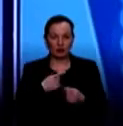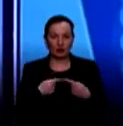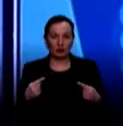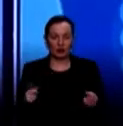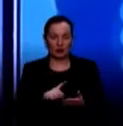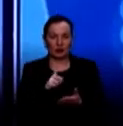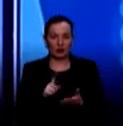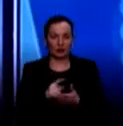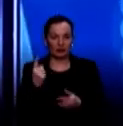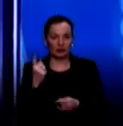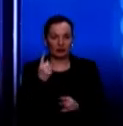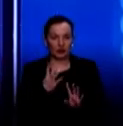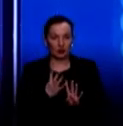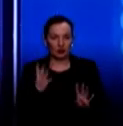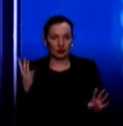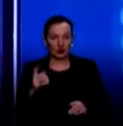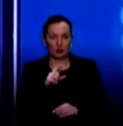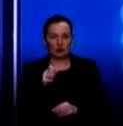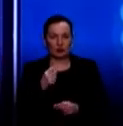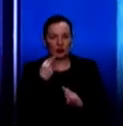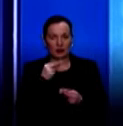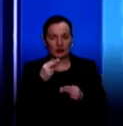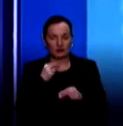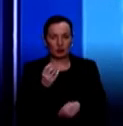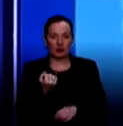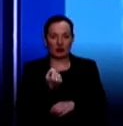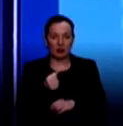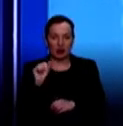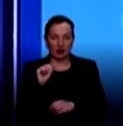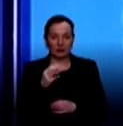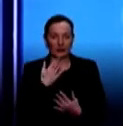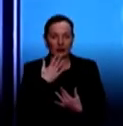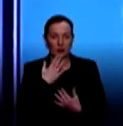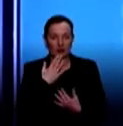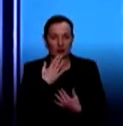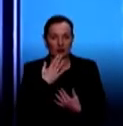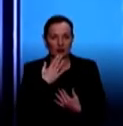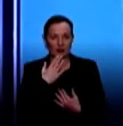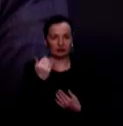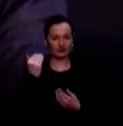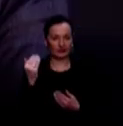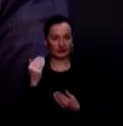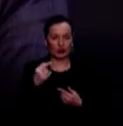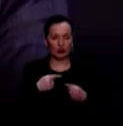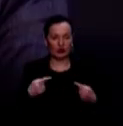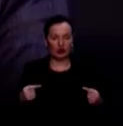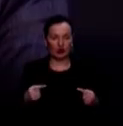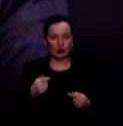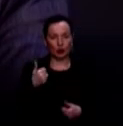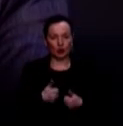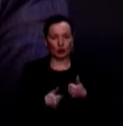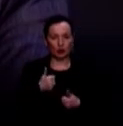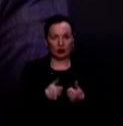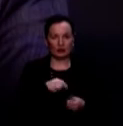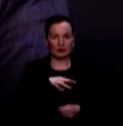в першу чергу за якістю перемагати іноземні товари. От розумієте, в конкуренції з